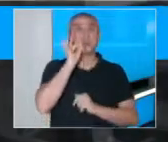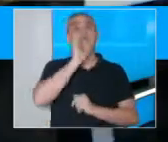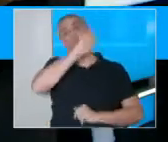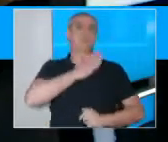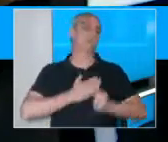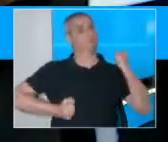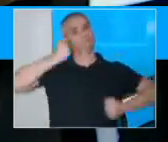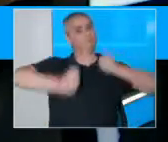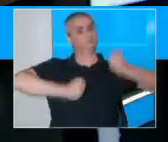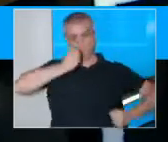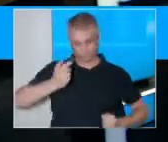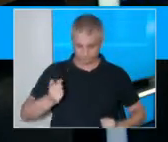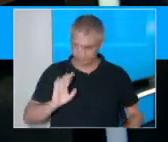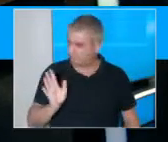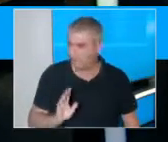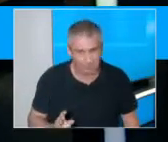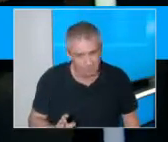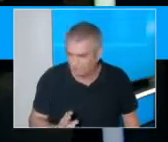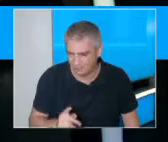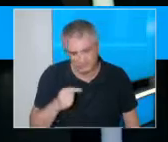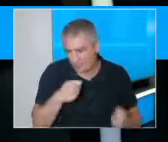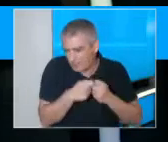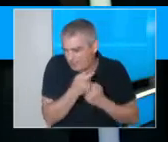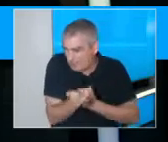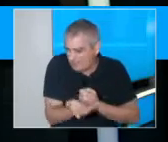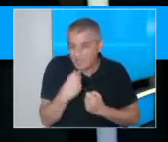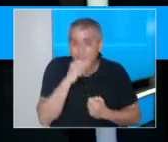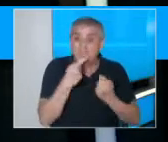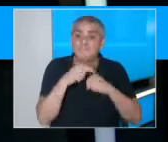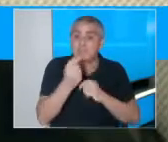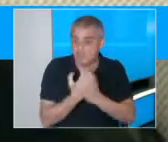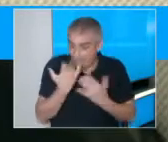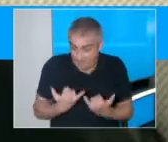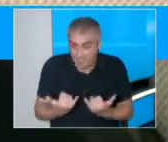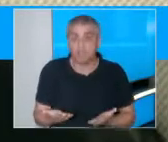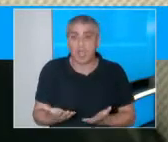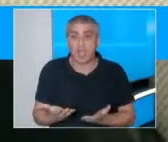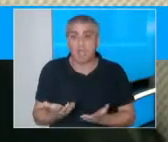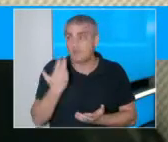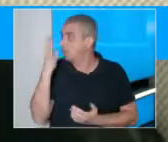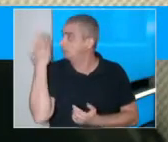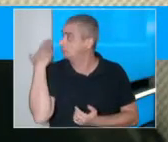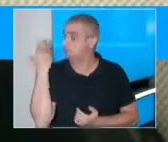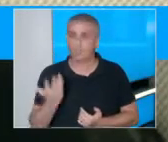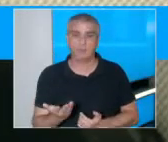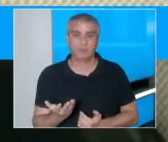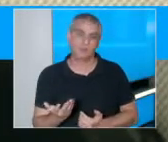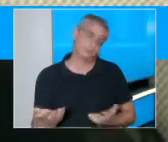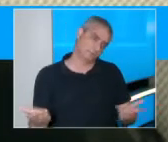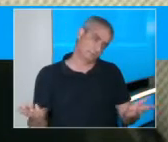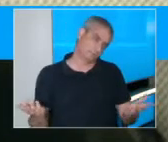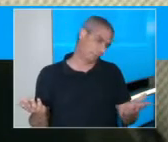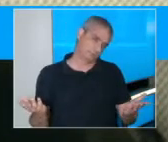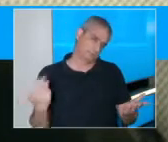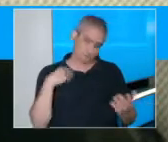קנאביס כולכם רצים, אף אחד לא מוותר על ייצוג. זה לא זה, נתת לך עכשיו ועדה שהם מקימים עכשיו, עזוב אותך ממה שהיה. זה הומור, בסדר, תסתכל. לא, אני לא,